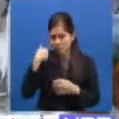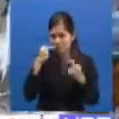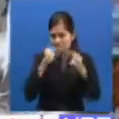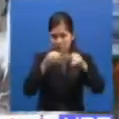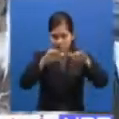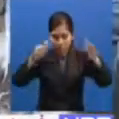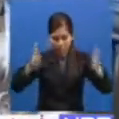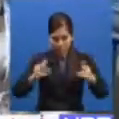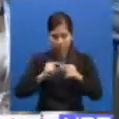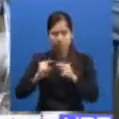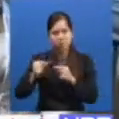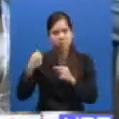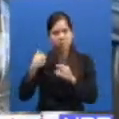ดีม.ค